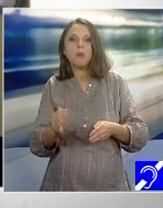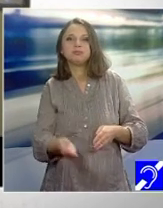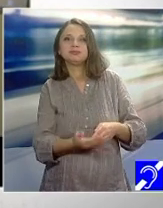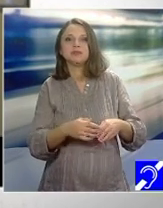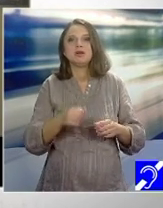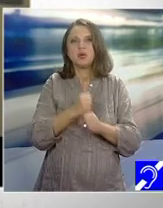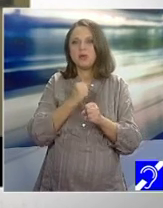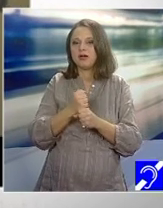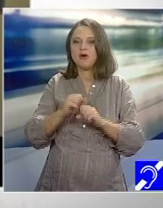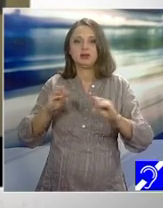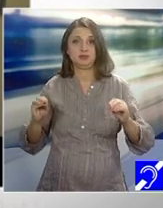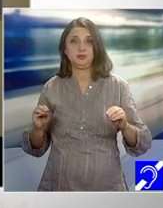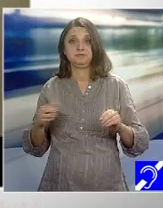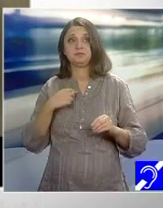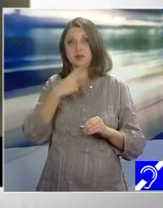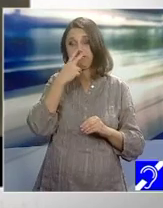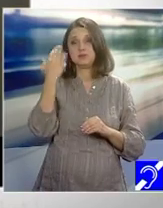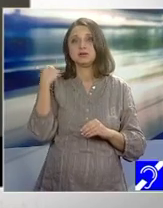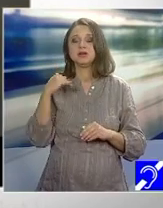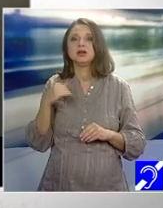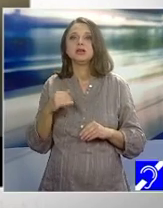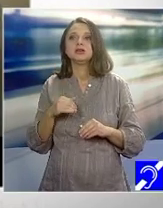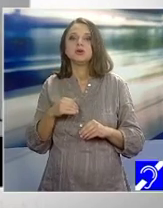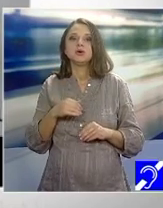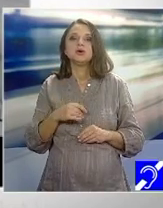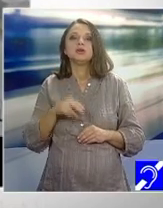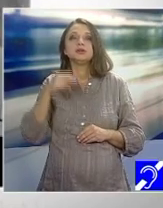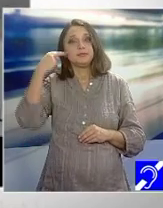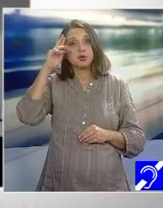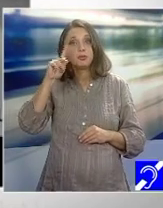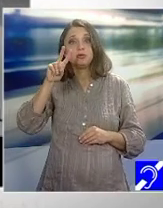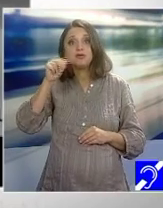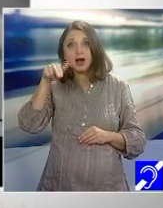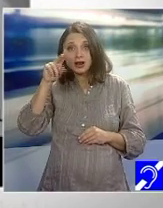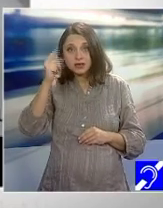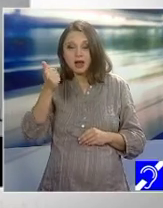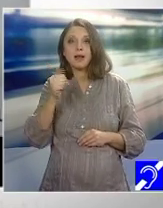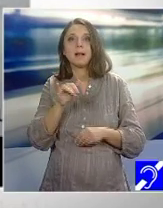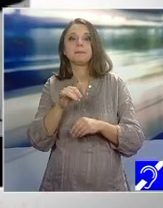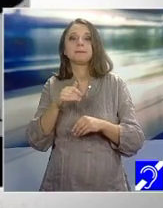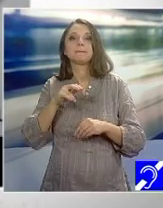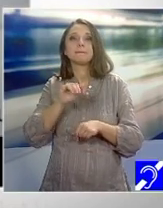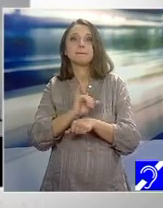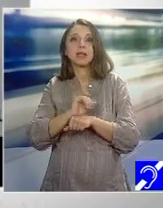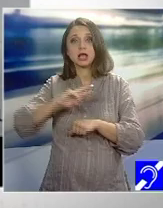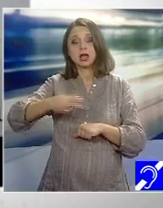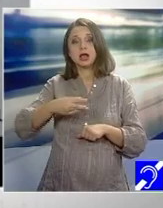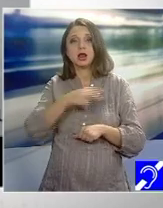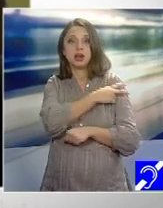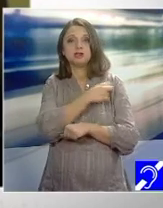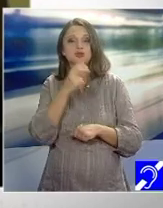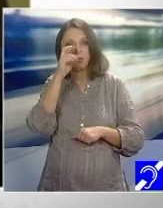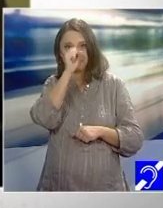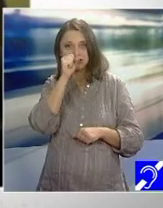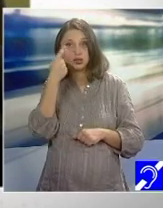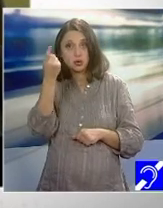chiar un reprezentant al comunității persoanelor nevăzătoare, domnul Vanda, directorul adjunct al Liceului pentru Nevăzători din